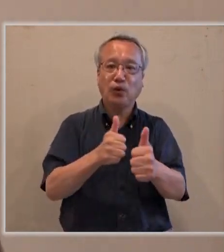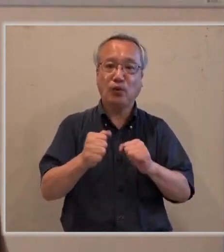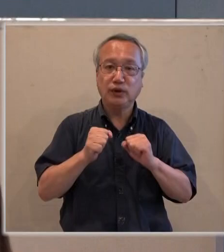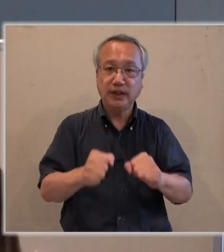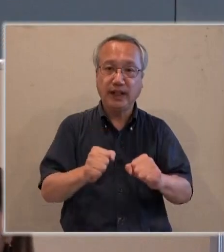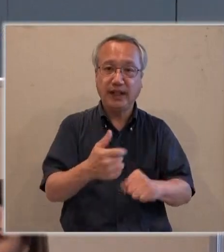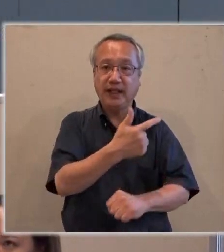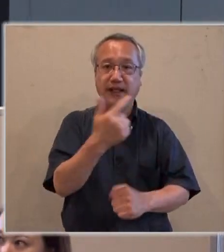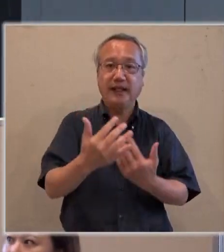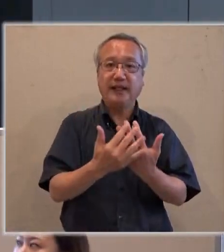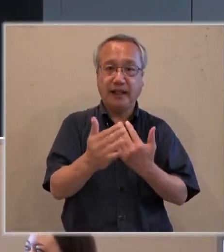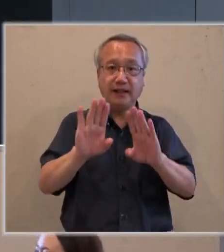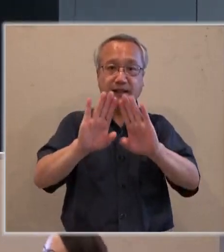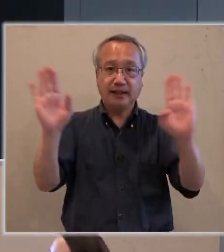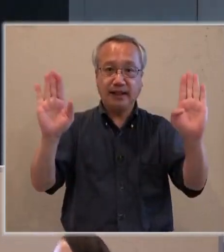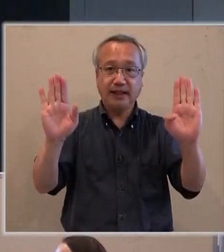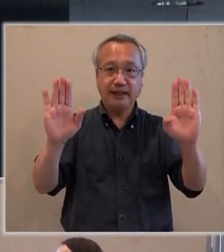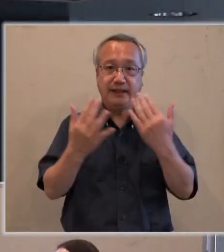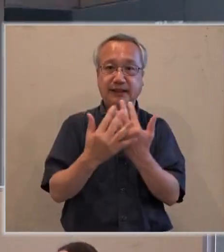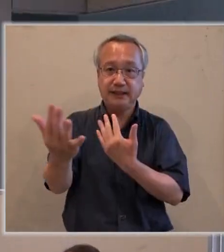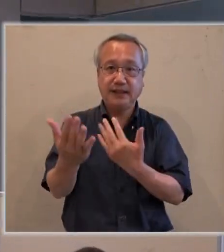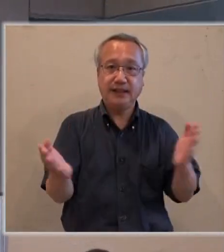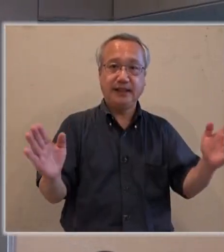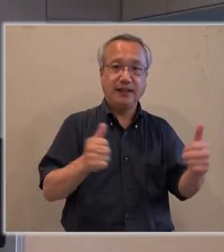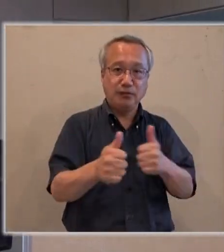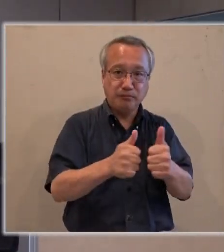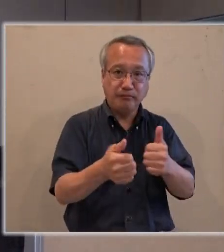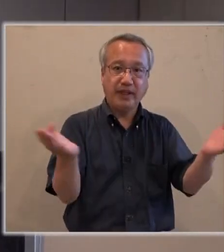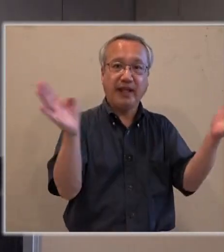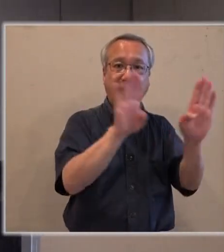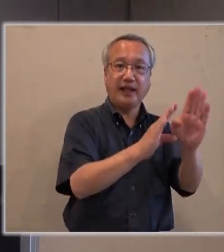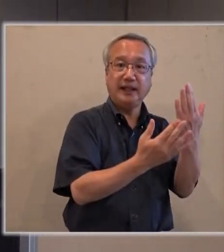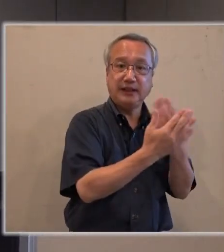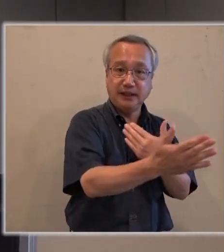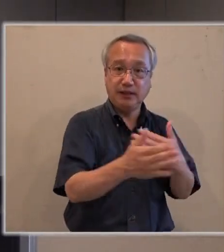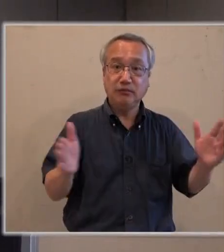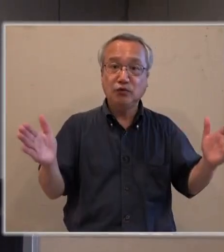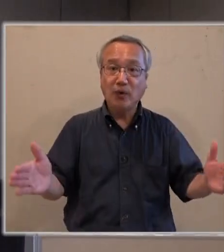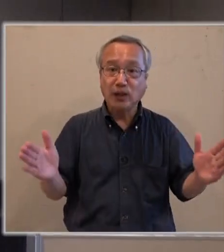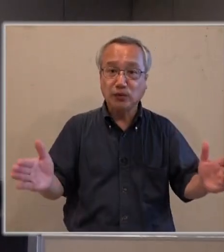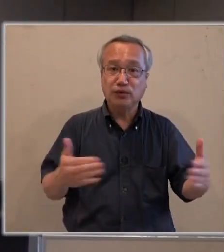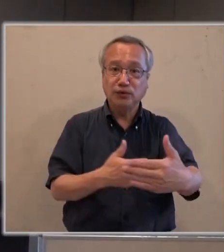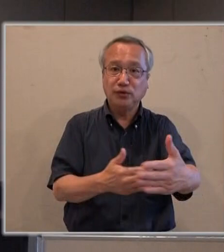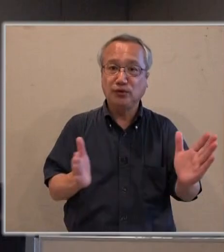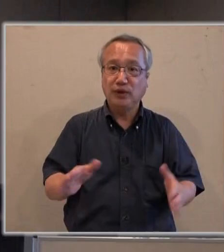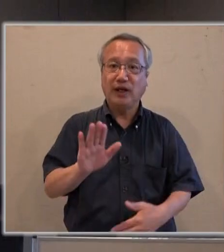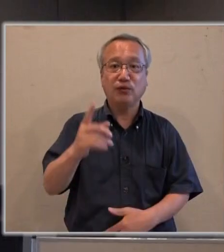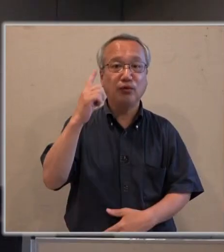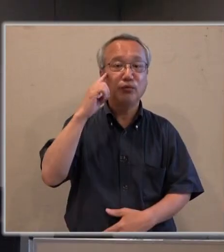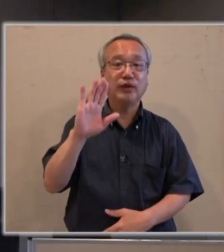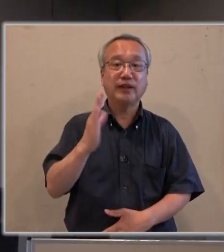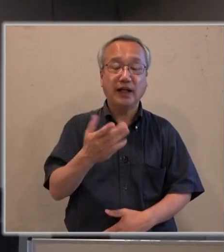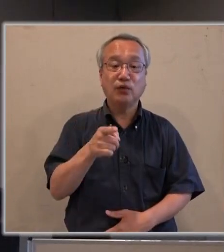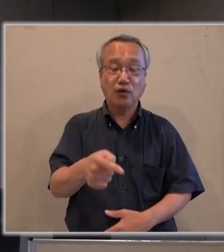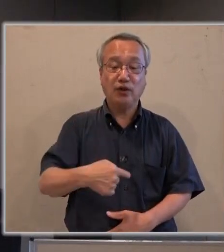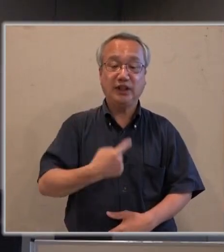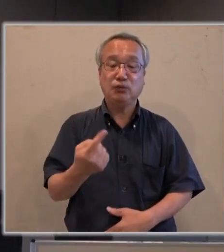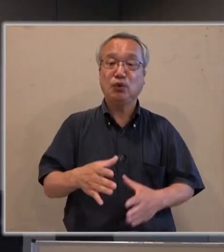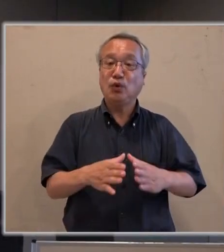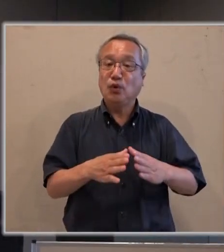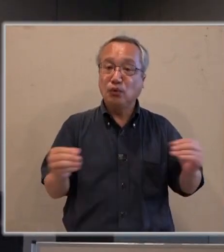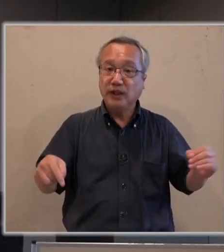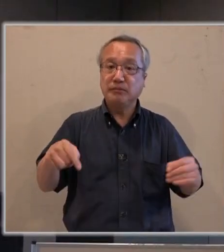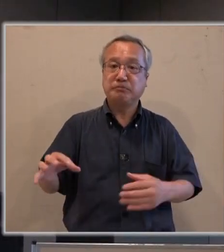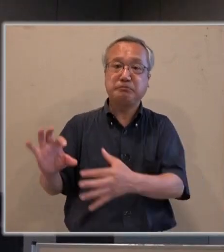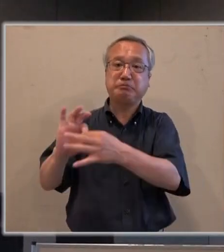大会を開会式やって閉会式やってっていう枠組みはあると思うんですが、じゃあそれを自分の国ではど